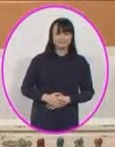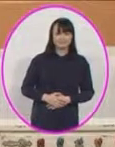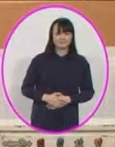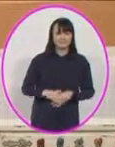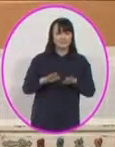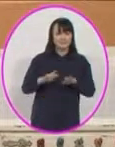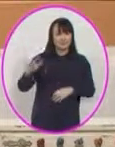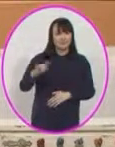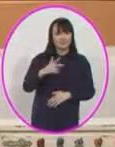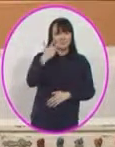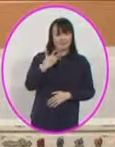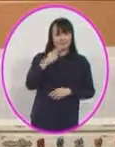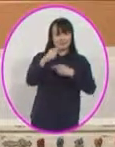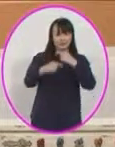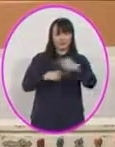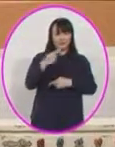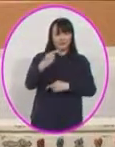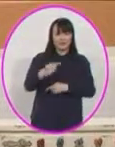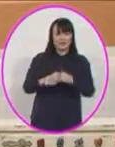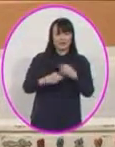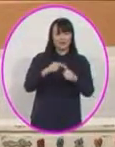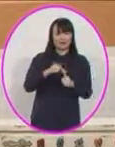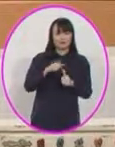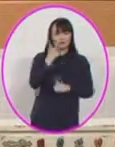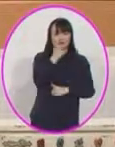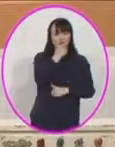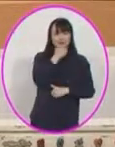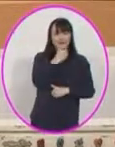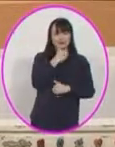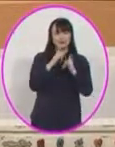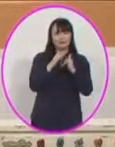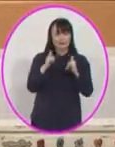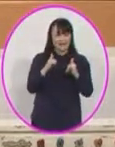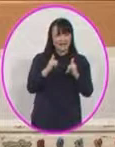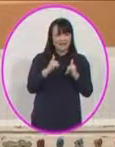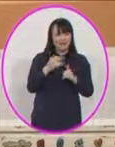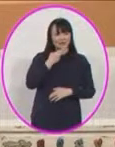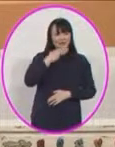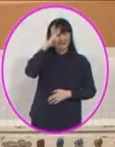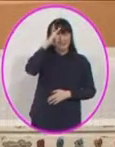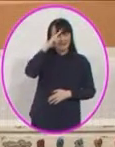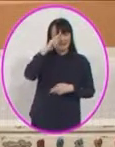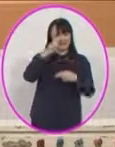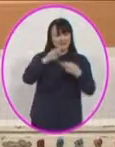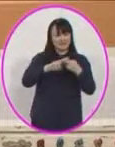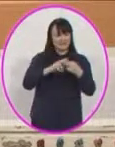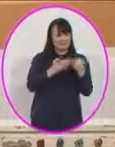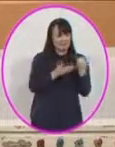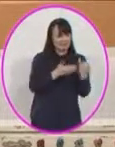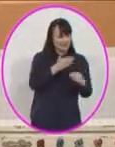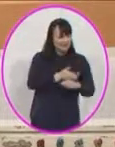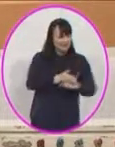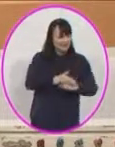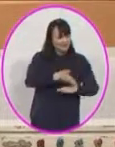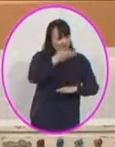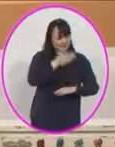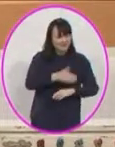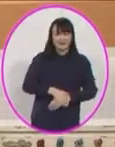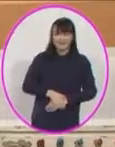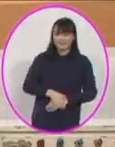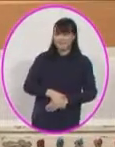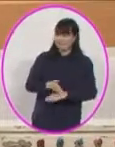今回は伊丹市設置手話通訳者の酒井さんにお話を伺いましたありがとうございましたお子さんありがとうございまし